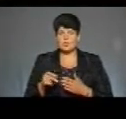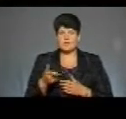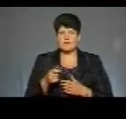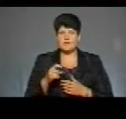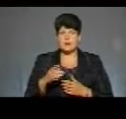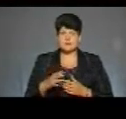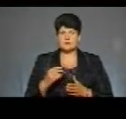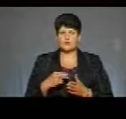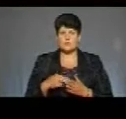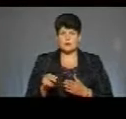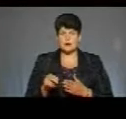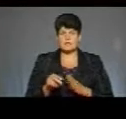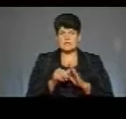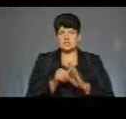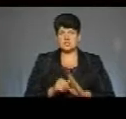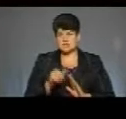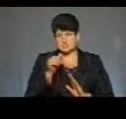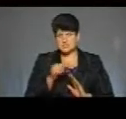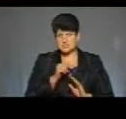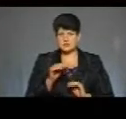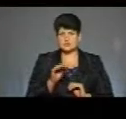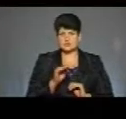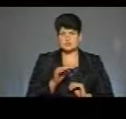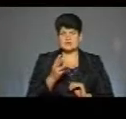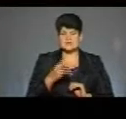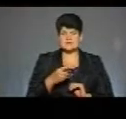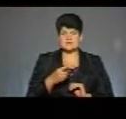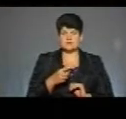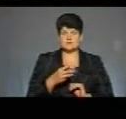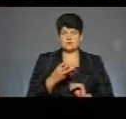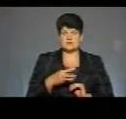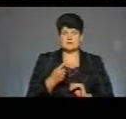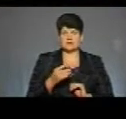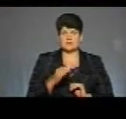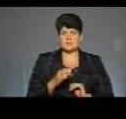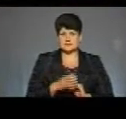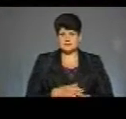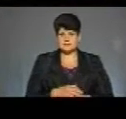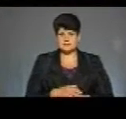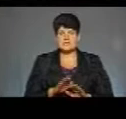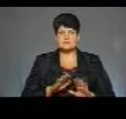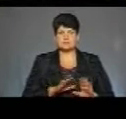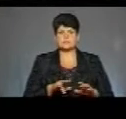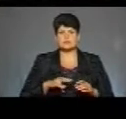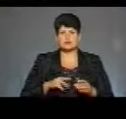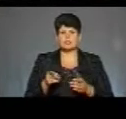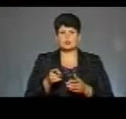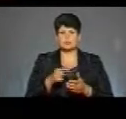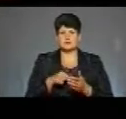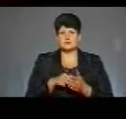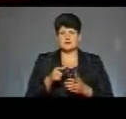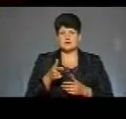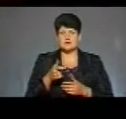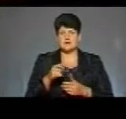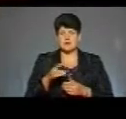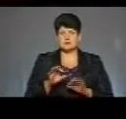то купляють на 6 місяців, жовтня по 31 березня. Заступник директора «Тернопільміськгазу» Галина